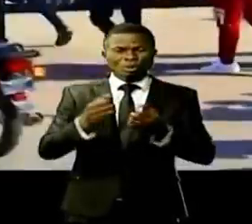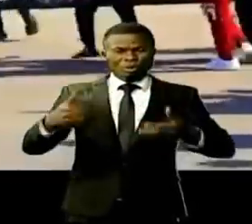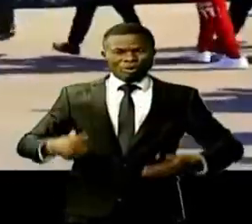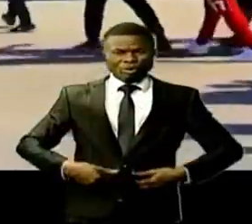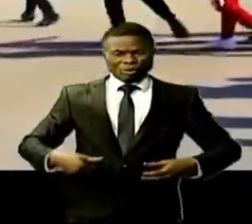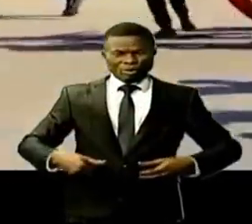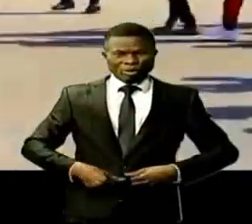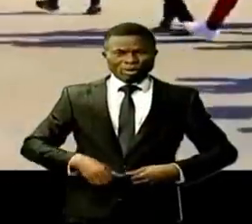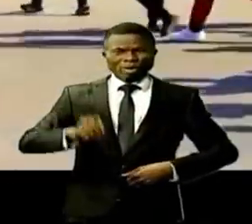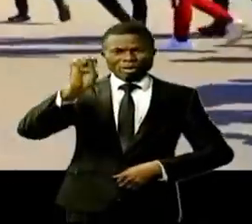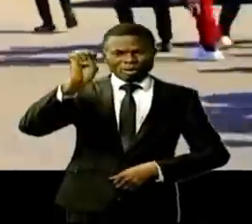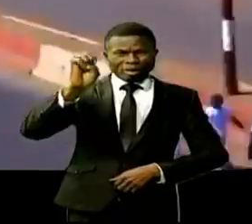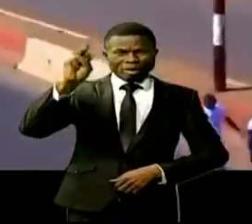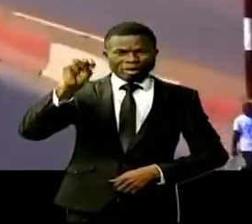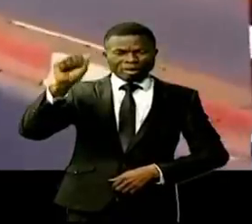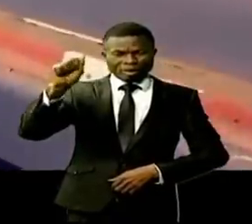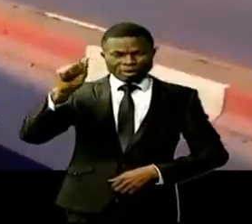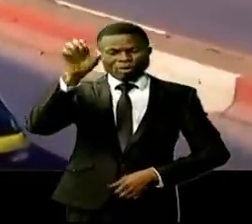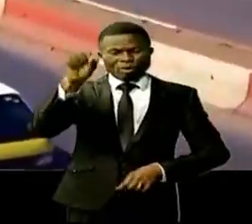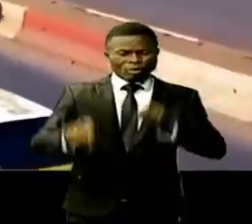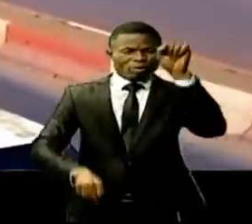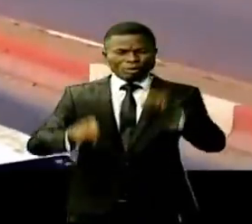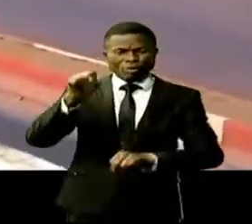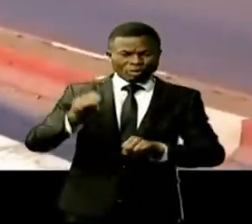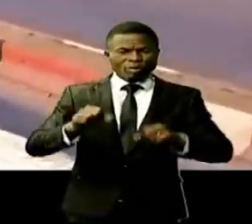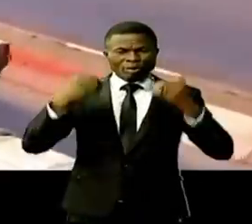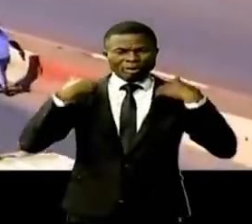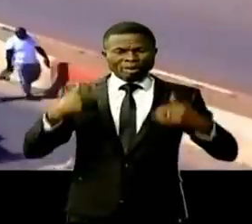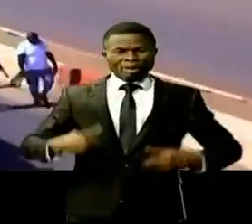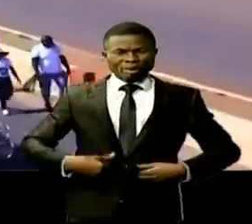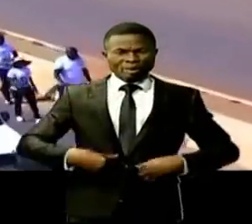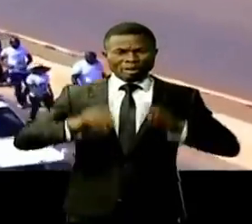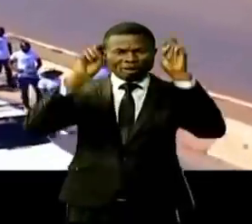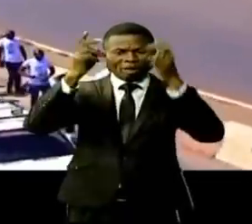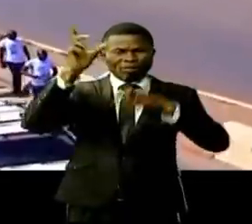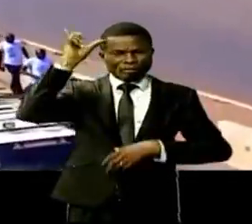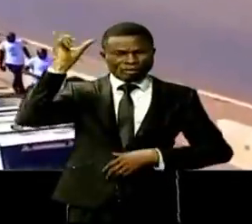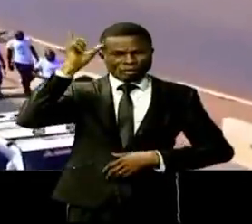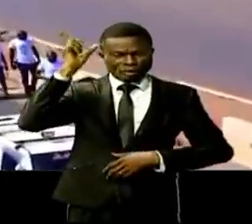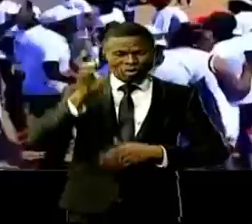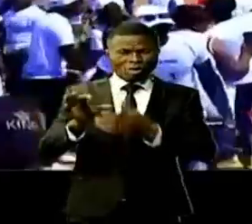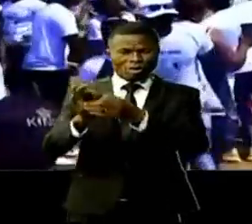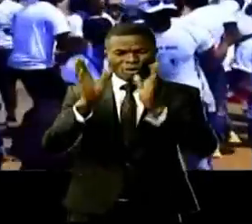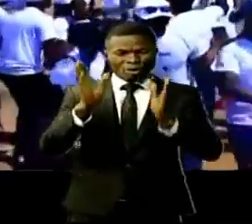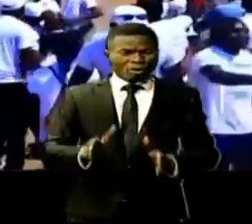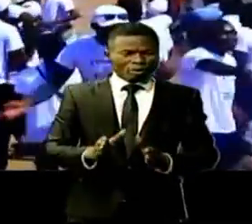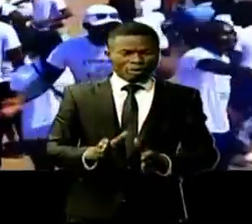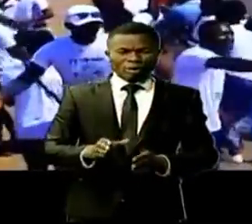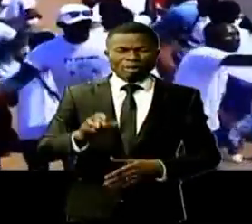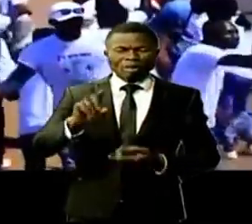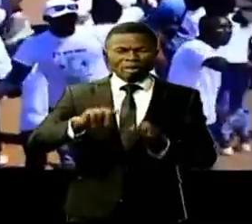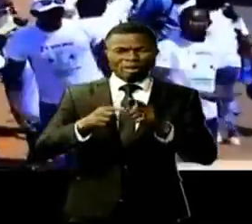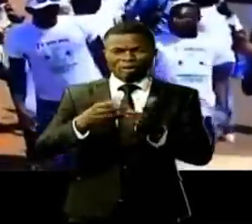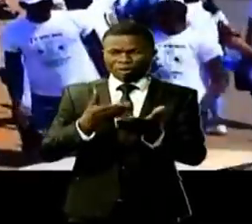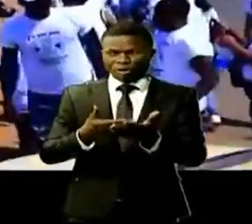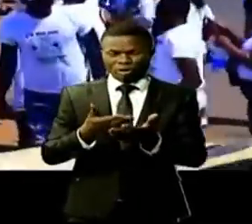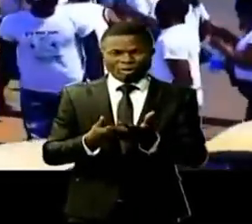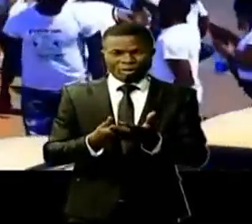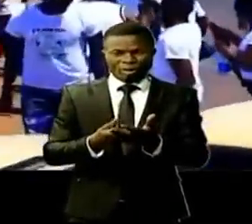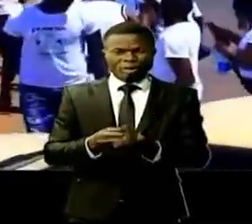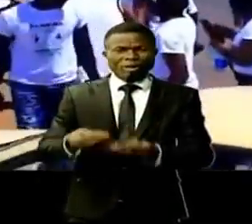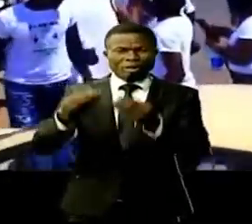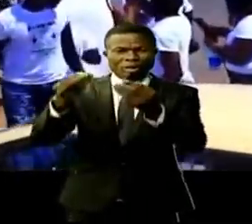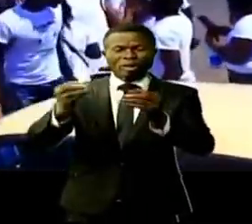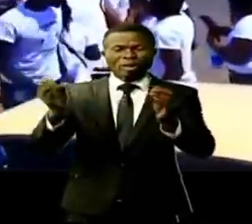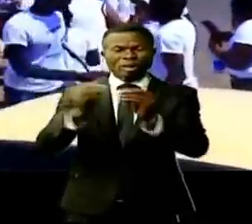Imba a organisé une marche des sentiers à Lubumbashi, une branche des Tubungé. Sous la coordination de Sami Muganza Mugalu, a réuni tous